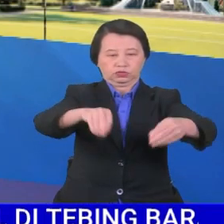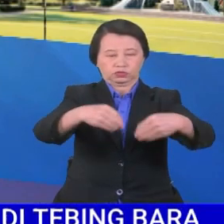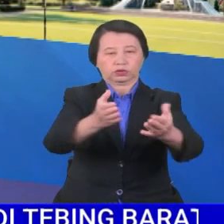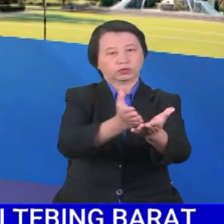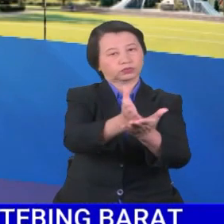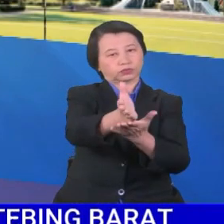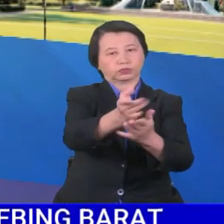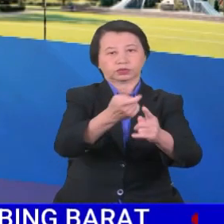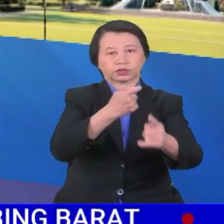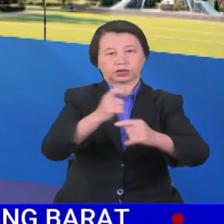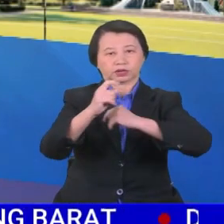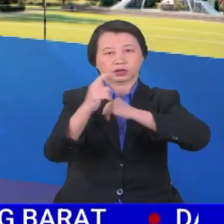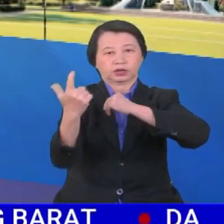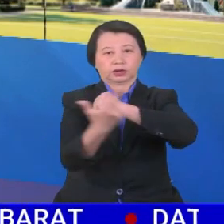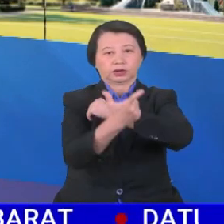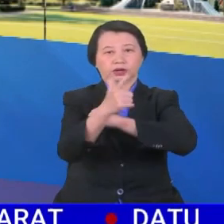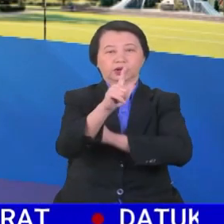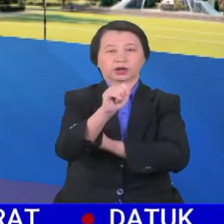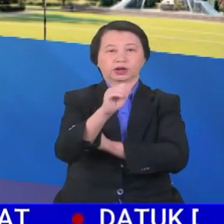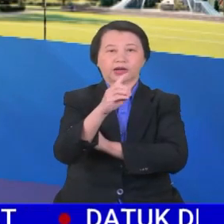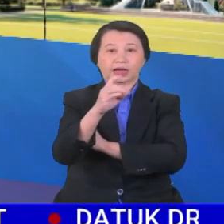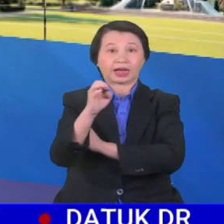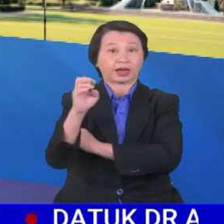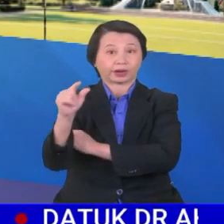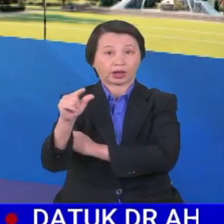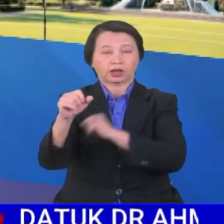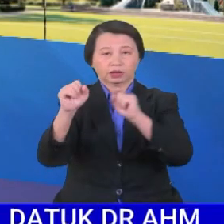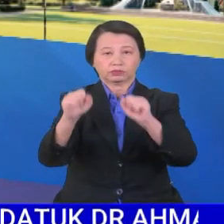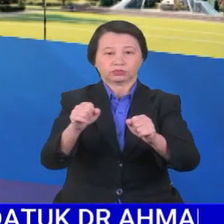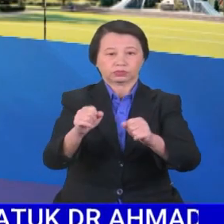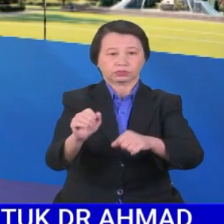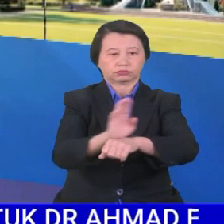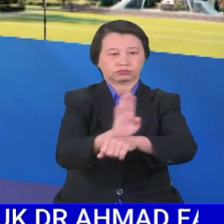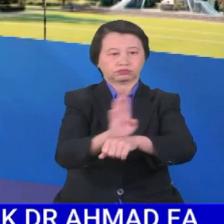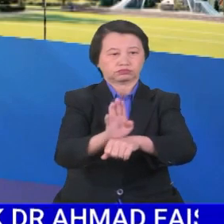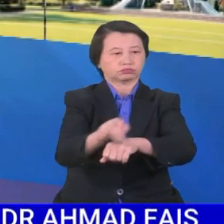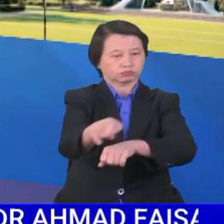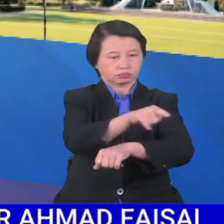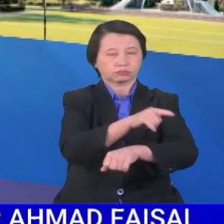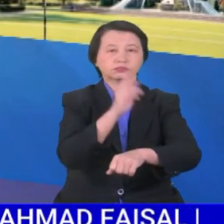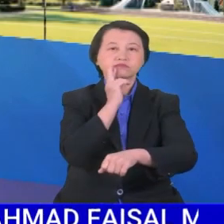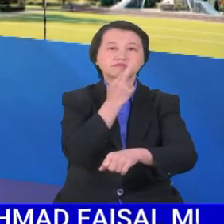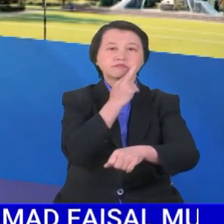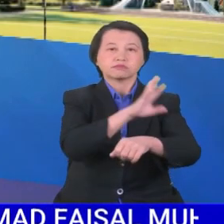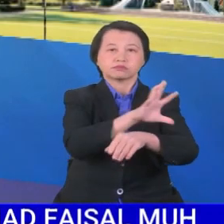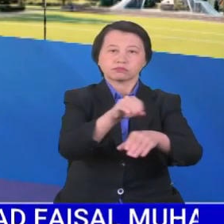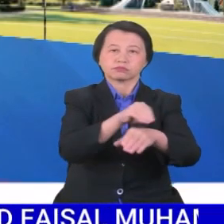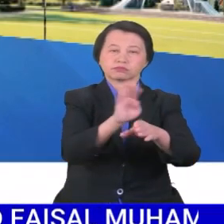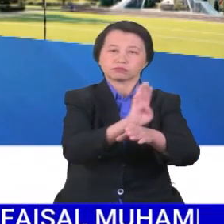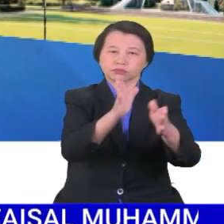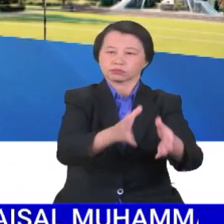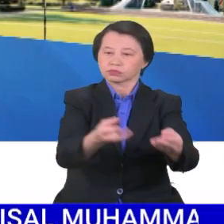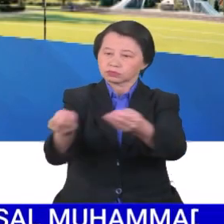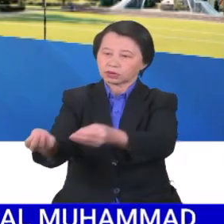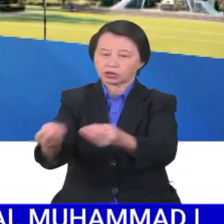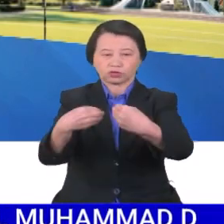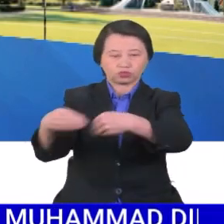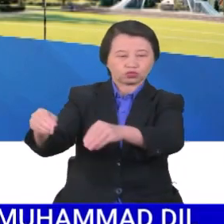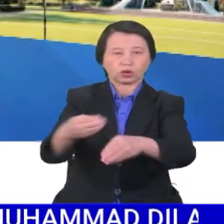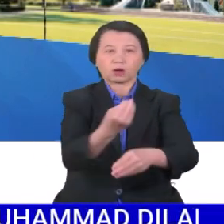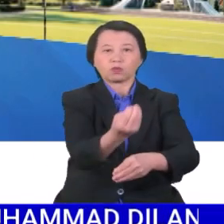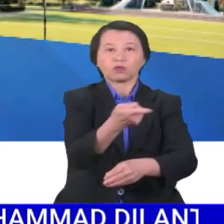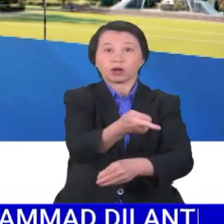terus dari ladang JTDL. Ia membolehkan pengusaha makanan termasuk peniaga yang menawarkan menu